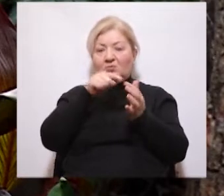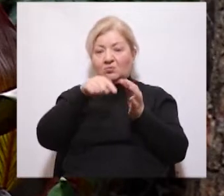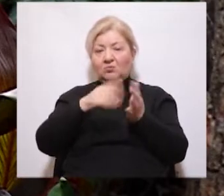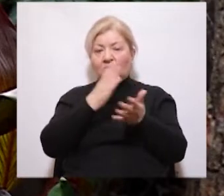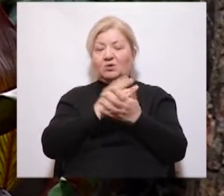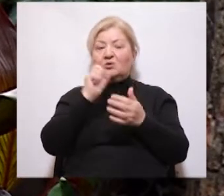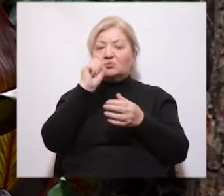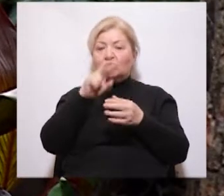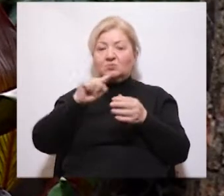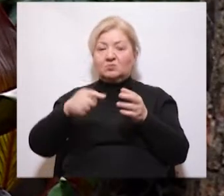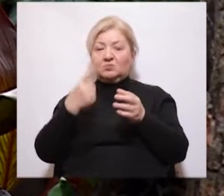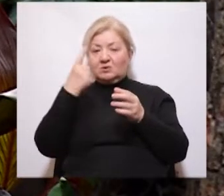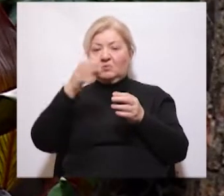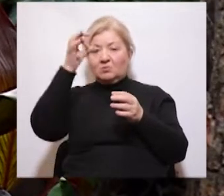პროდუქციის